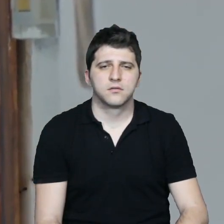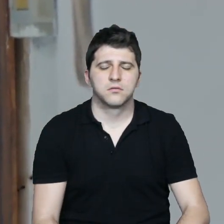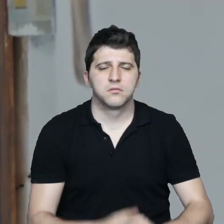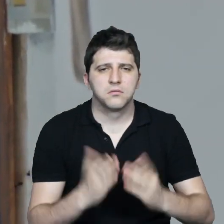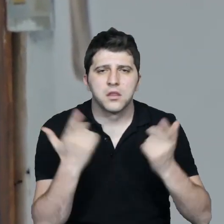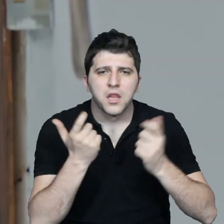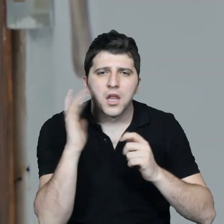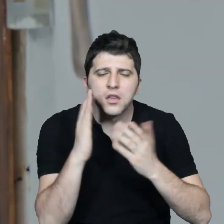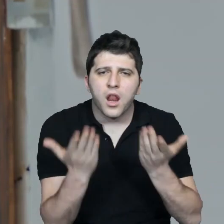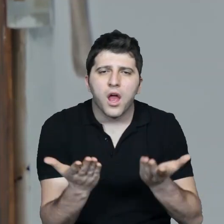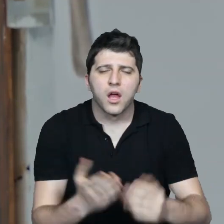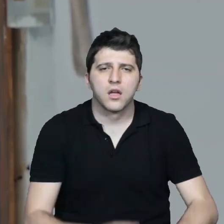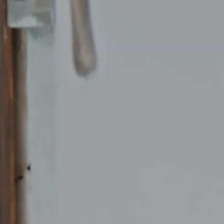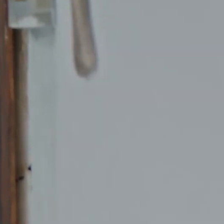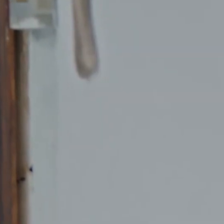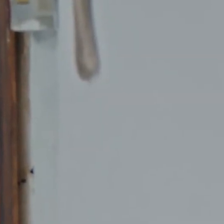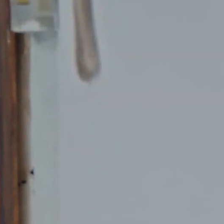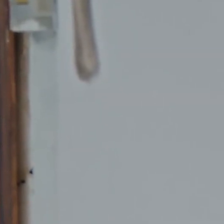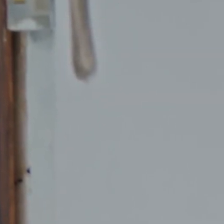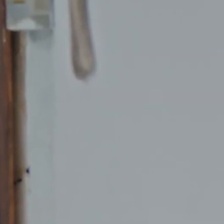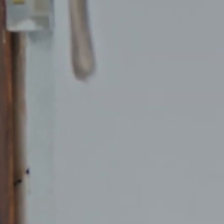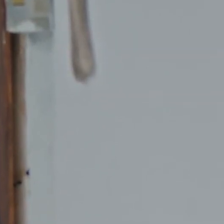Allah, nerede bunlar ya? Anahtarıyla açıyor.